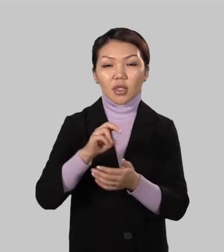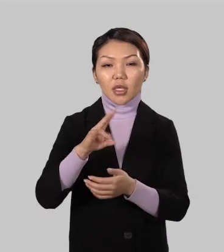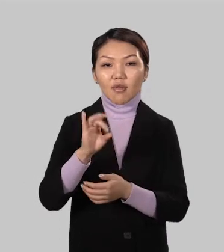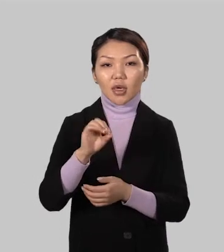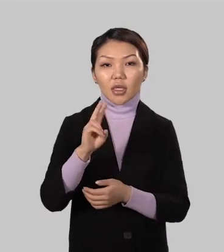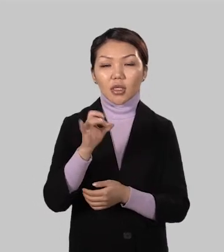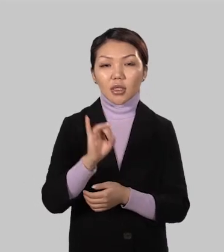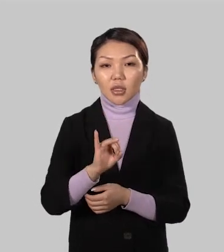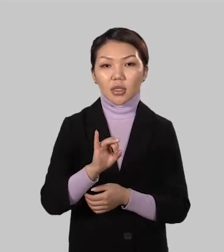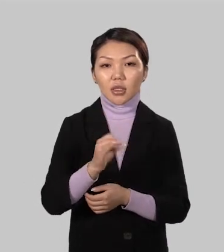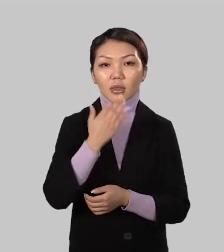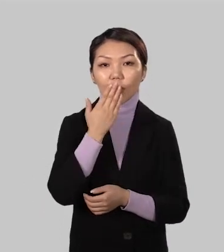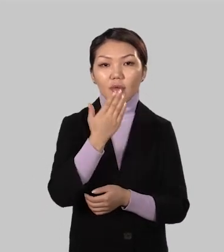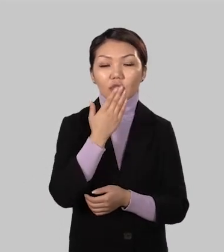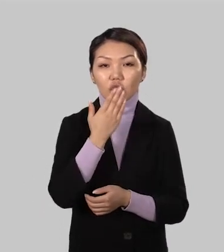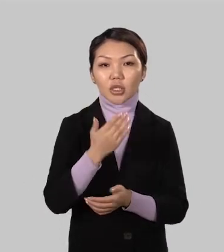справочники